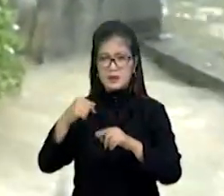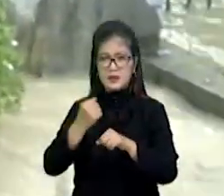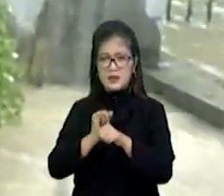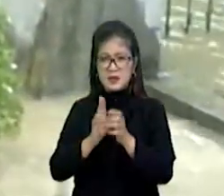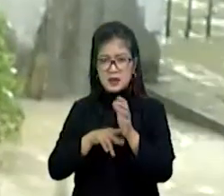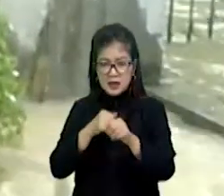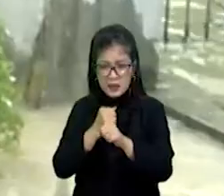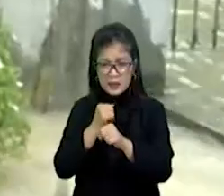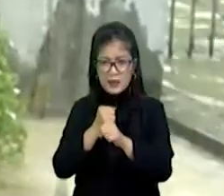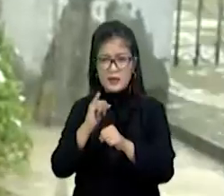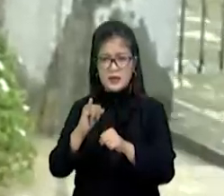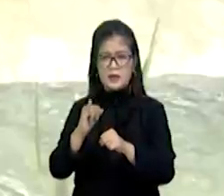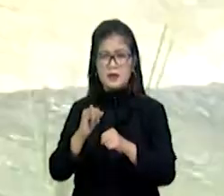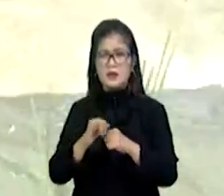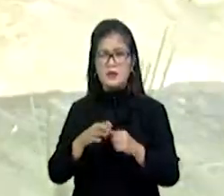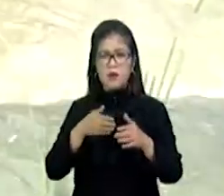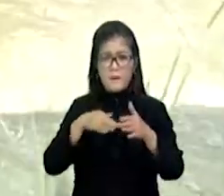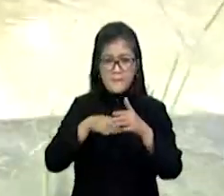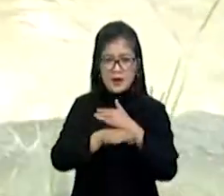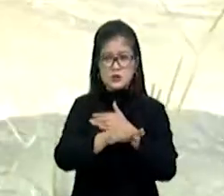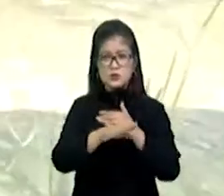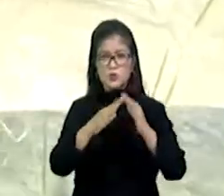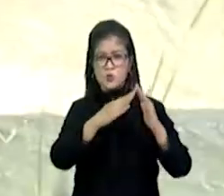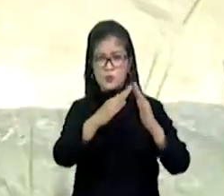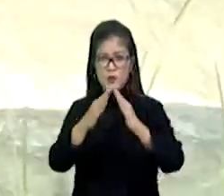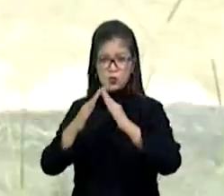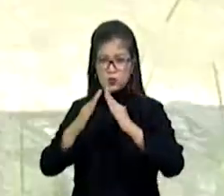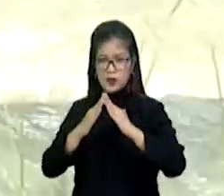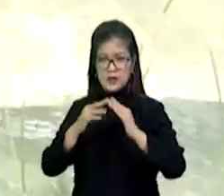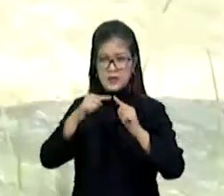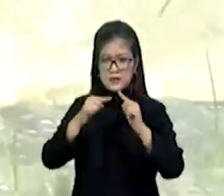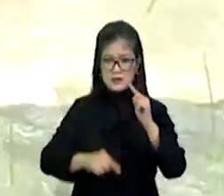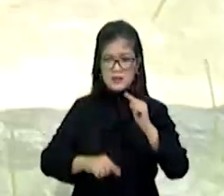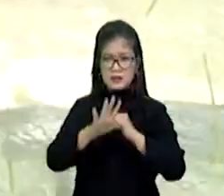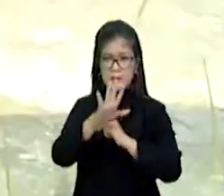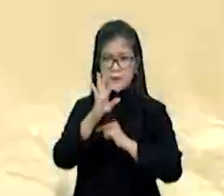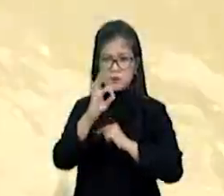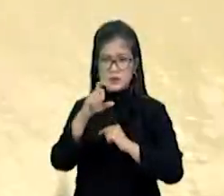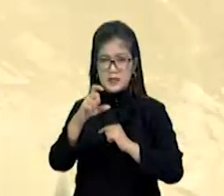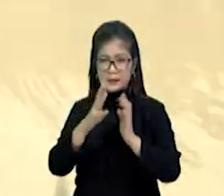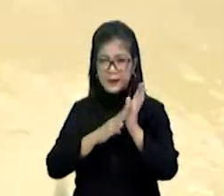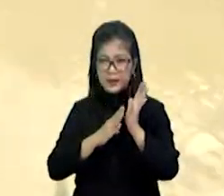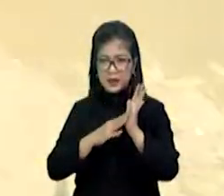mencapai 50 cm. Salah satu desa yang cukup parah terdampak banjir adalah Desa Aras Panjang.